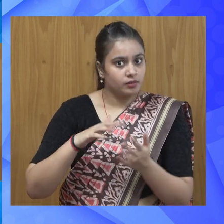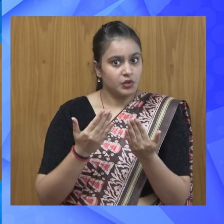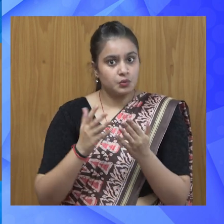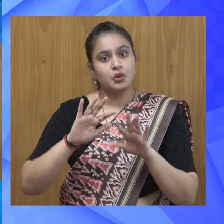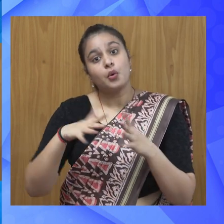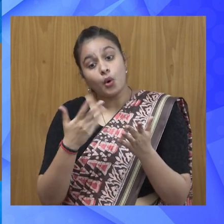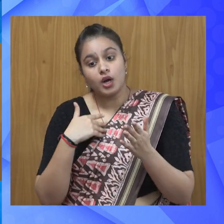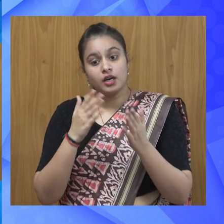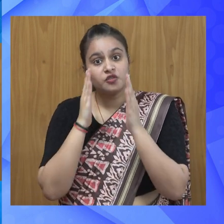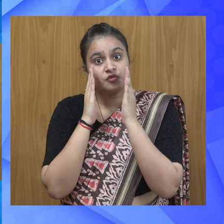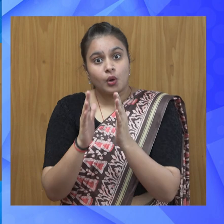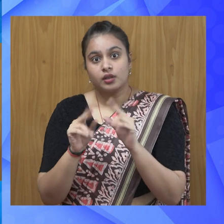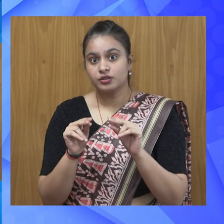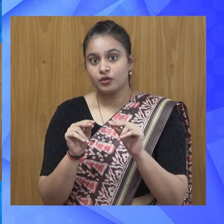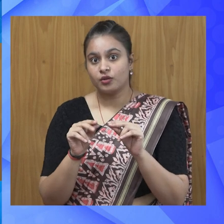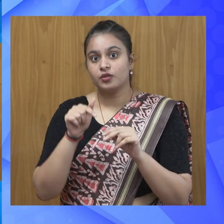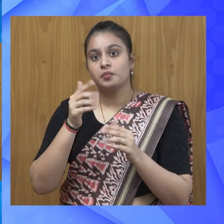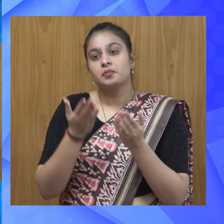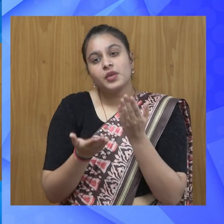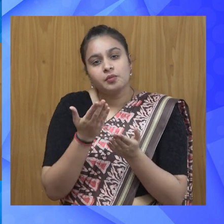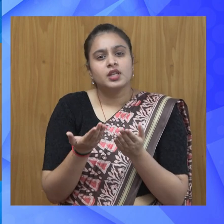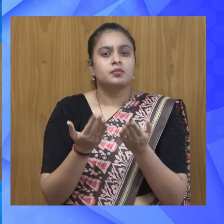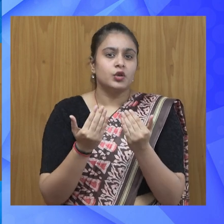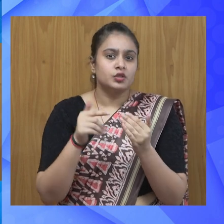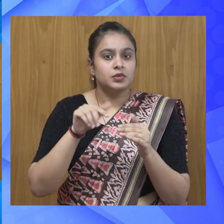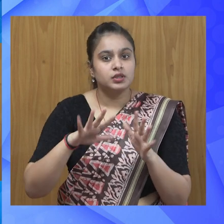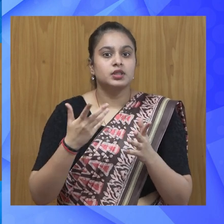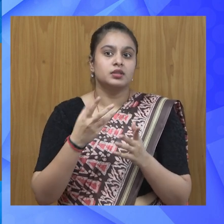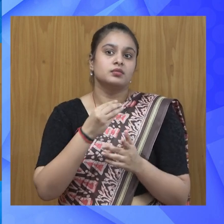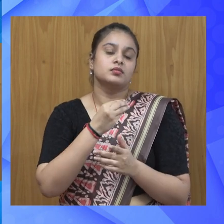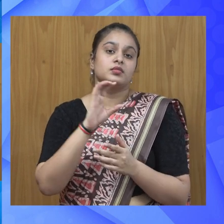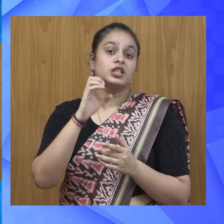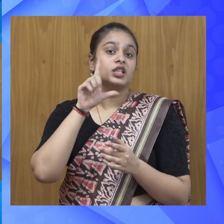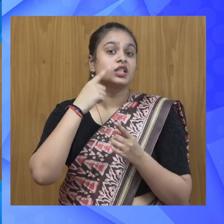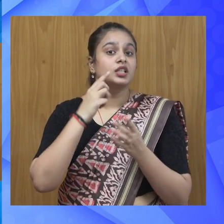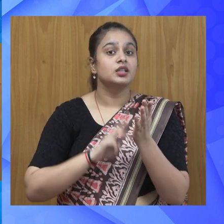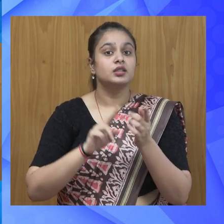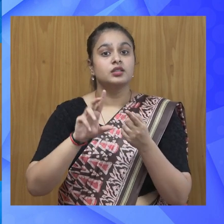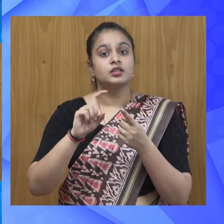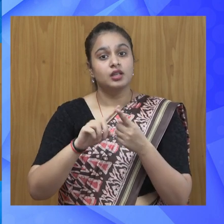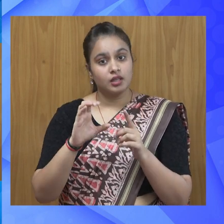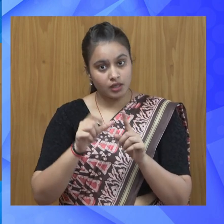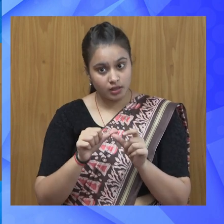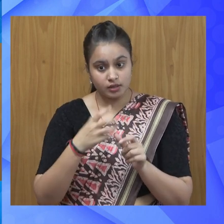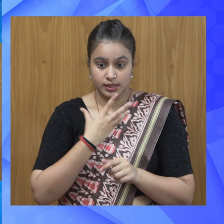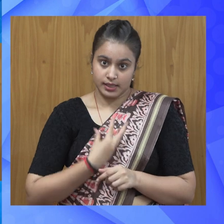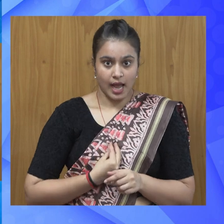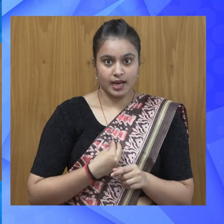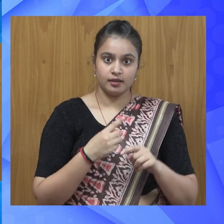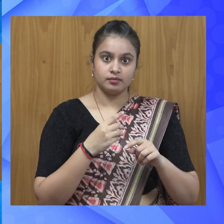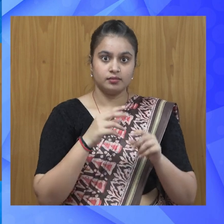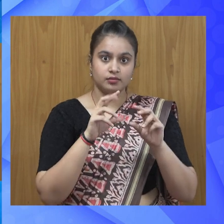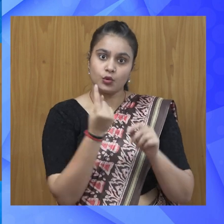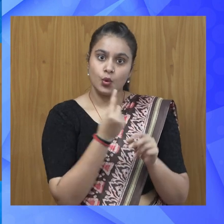आपको कंसंट्रेशन की कमी है, तो हो सकता है कि आपको क्लिनिकल डिप्रेशन हो। डिप्रेशन का मतलब ये नहीं कि आपको सिर्फ उदासी है तो मतलब नहीं है कि